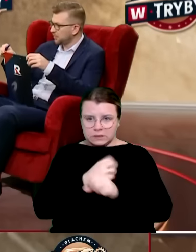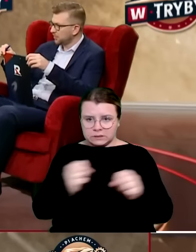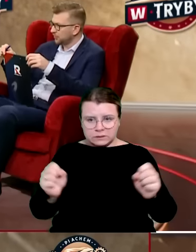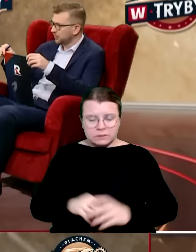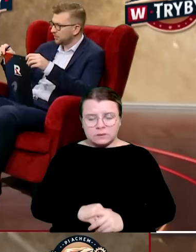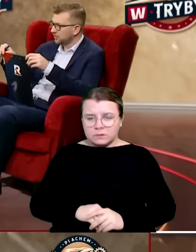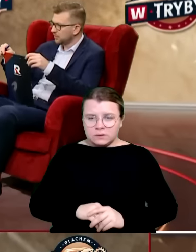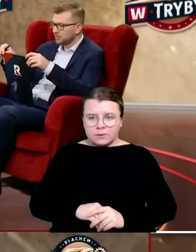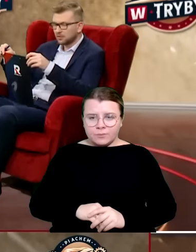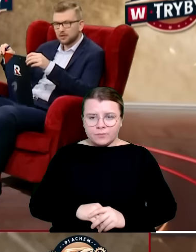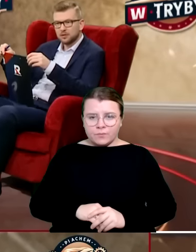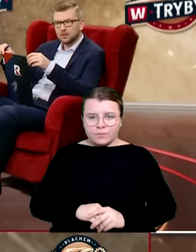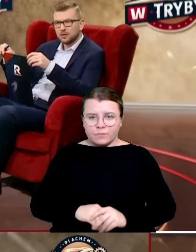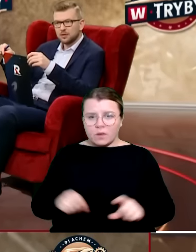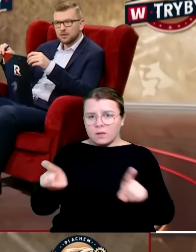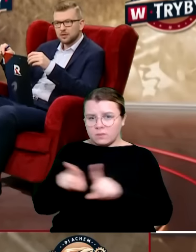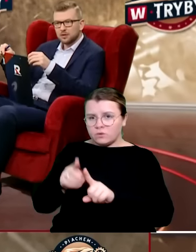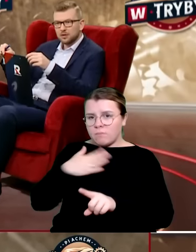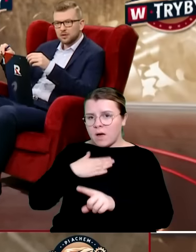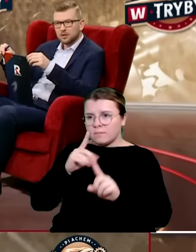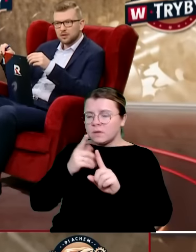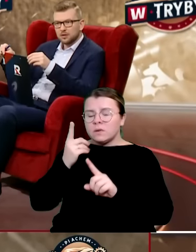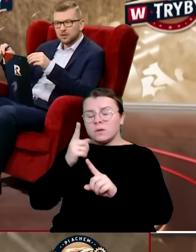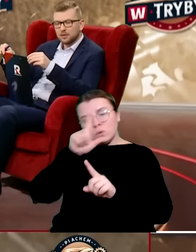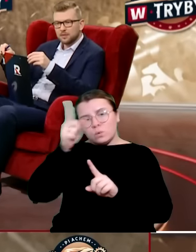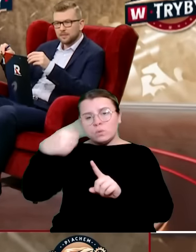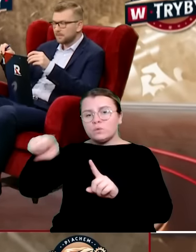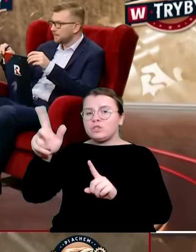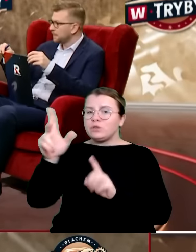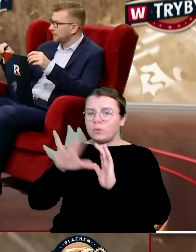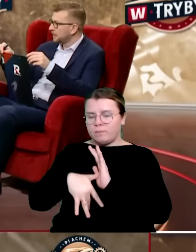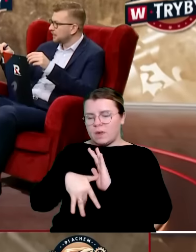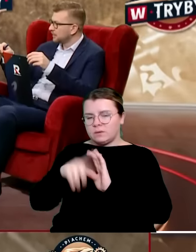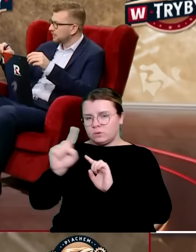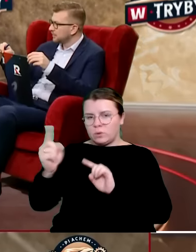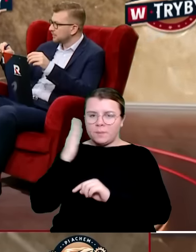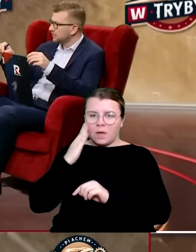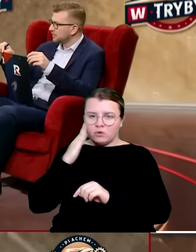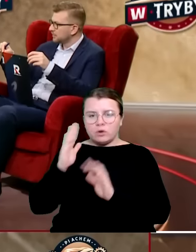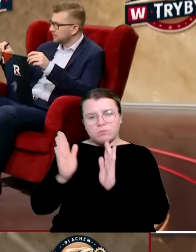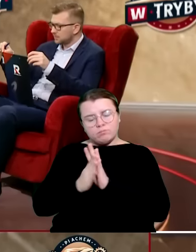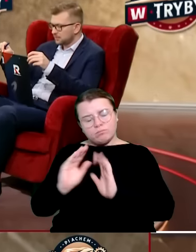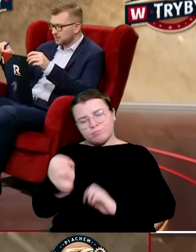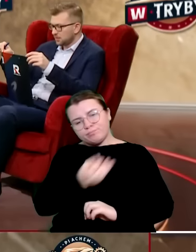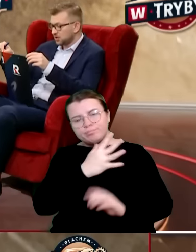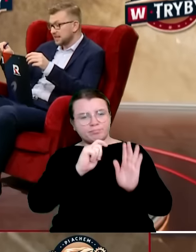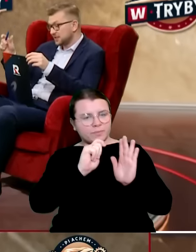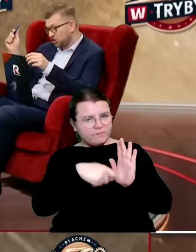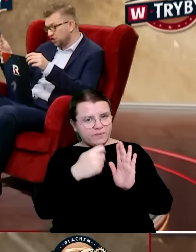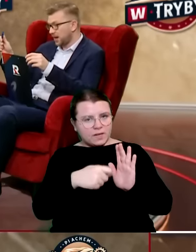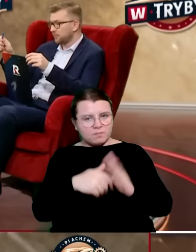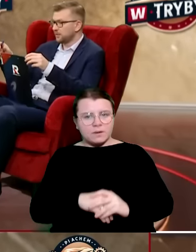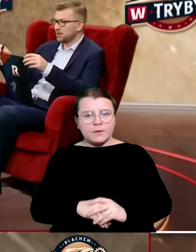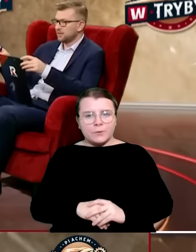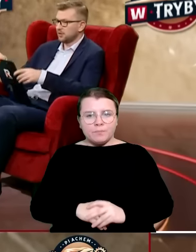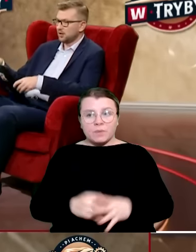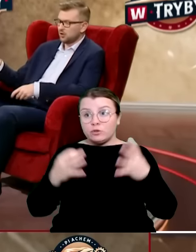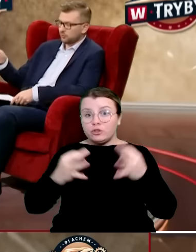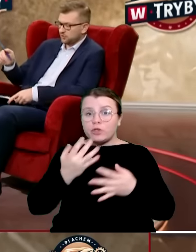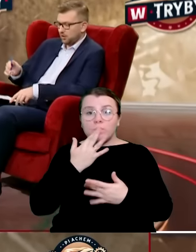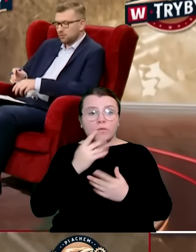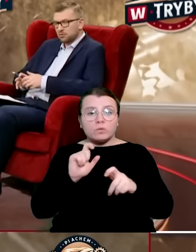właśnie nagrane o pomocy. No właśnie, że to wcale nie jest proste. To poprosimy ten materiał. Co mieszkańcy dzisiaj